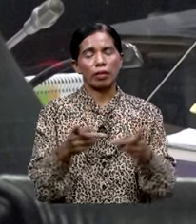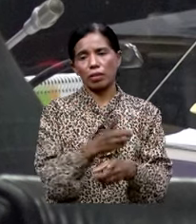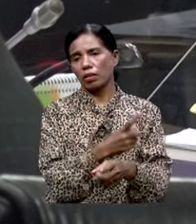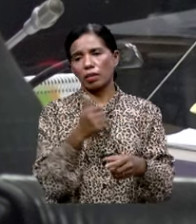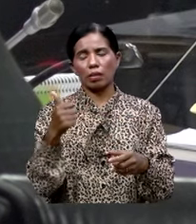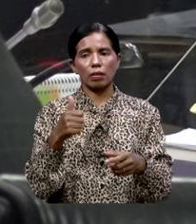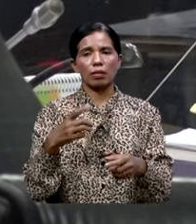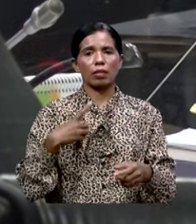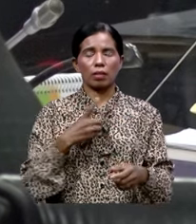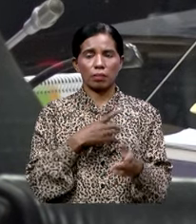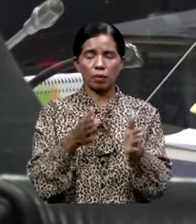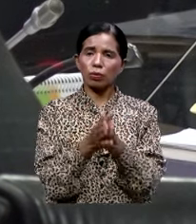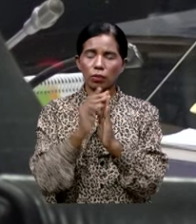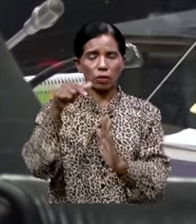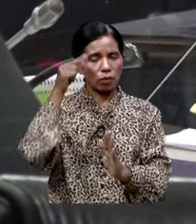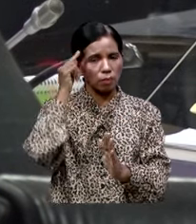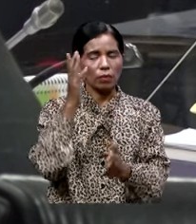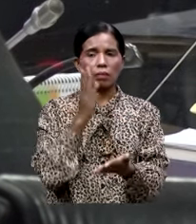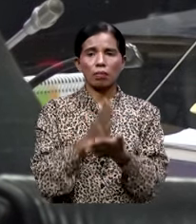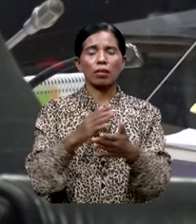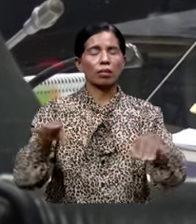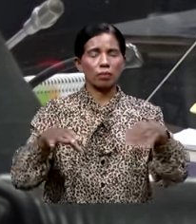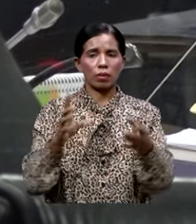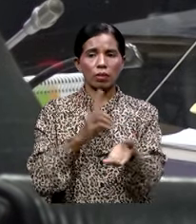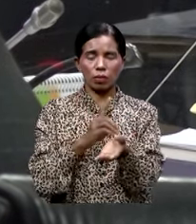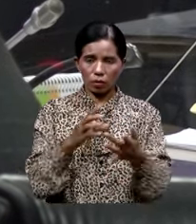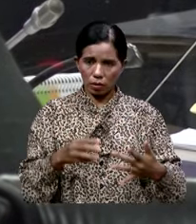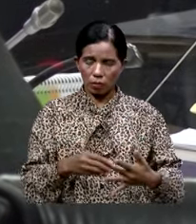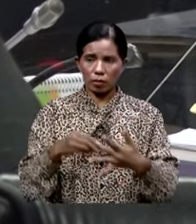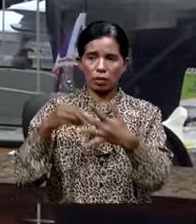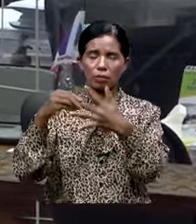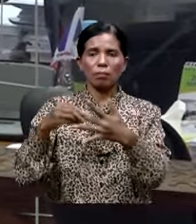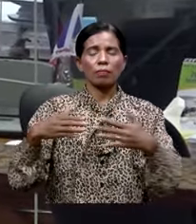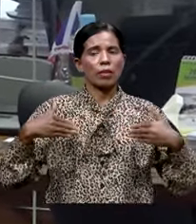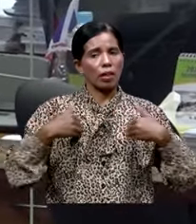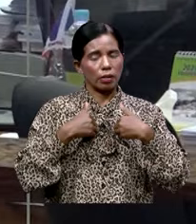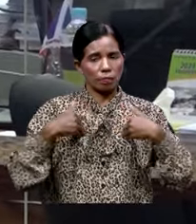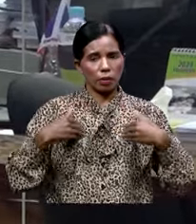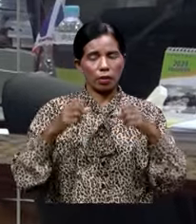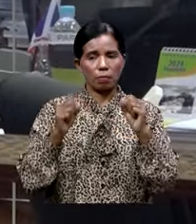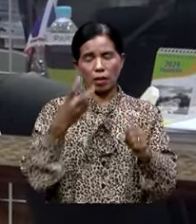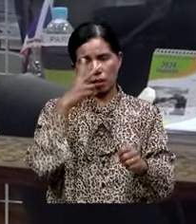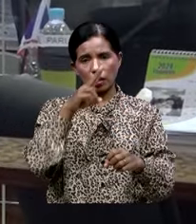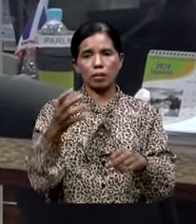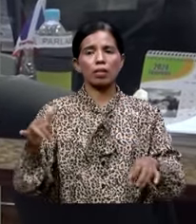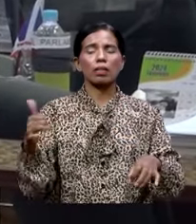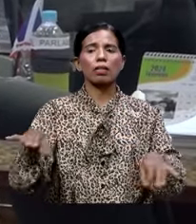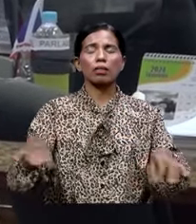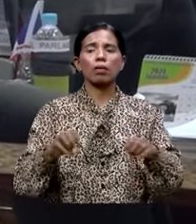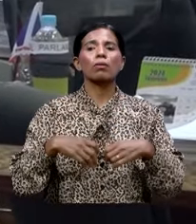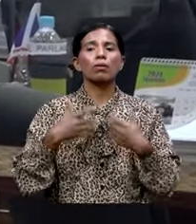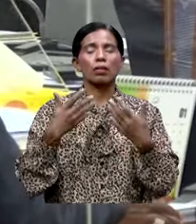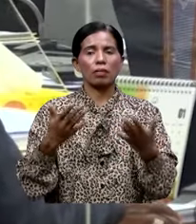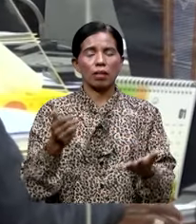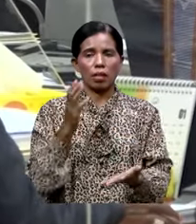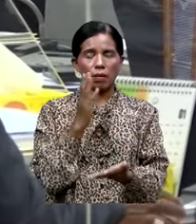bangkada kunto husu governo atu valoriza servisu doutor especialista ba animal nune bele melhora siranya servisu liu-liu o insa bele